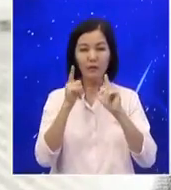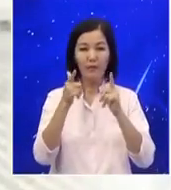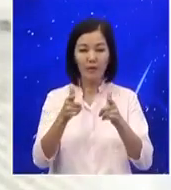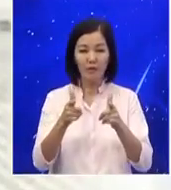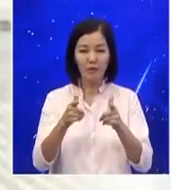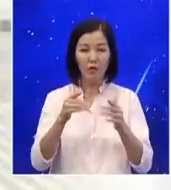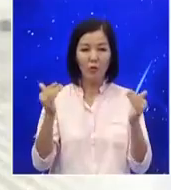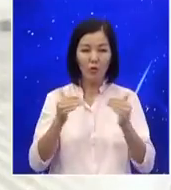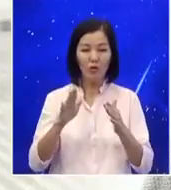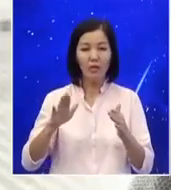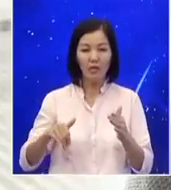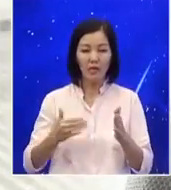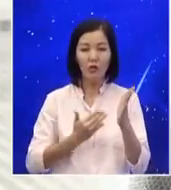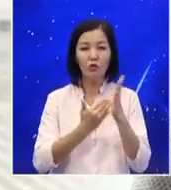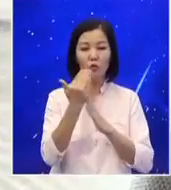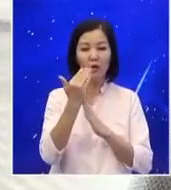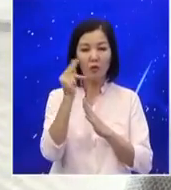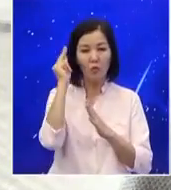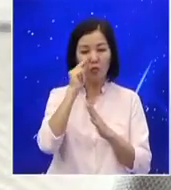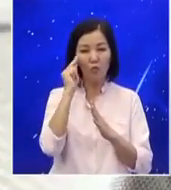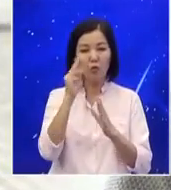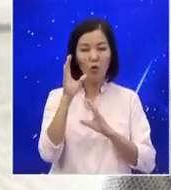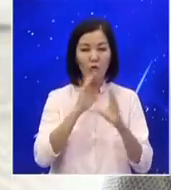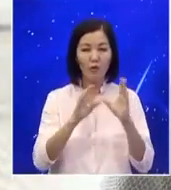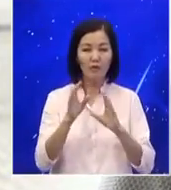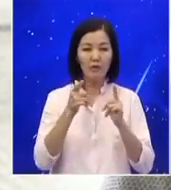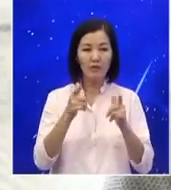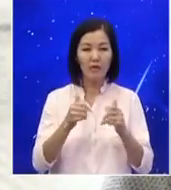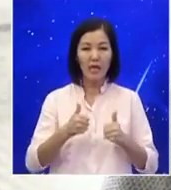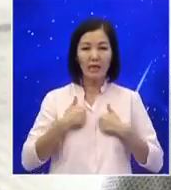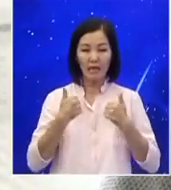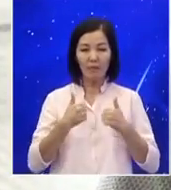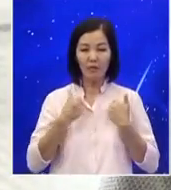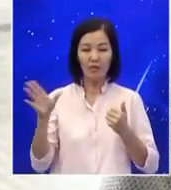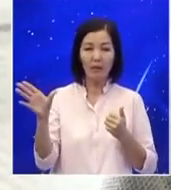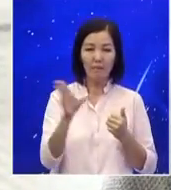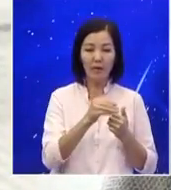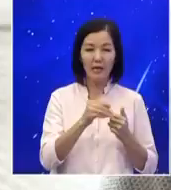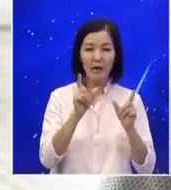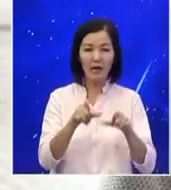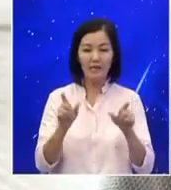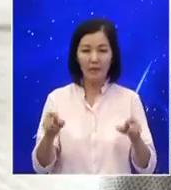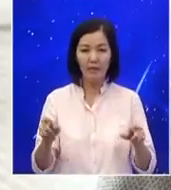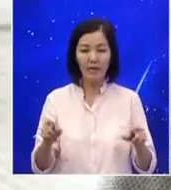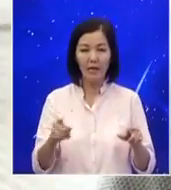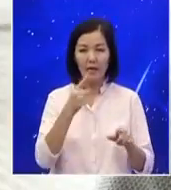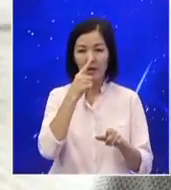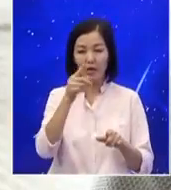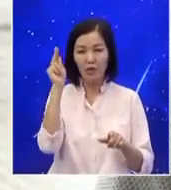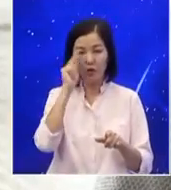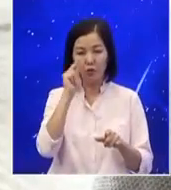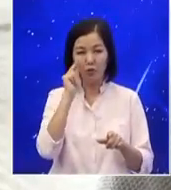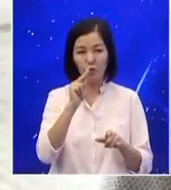кейінгі жаңағы жоғарғы білім алуға талпыныс жасаған барлық азаматтарға осы қашықтан оқыту